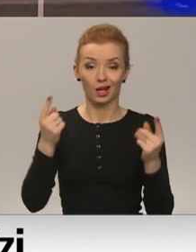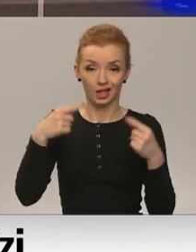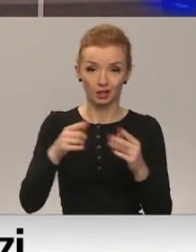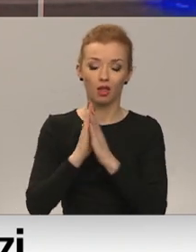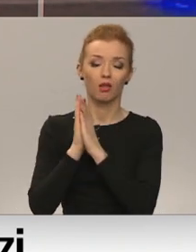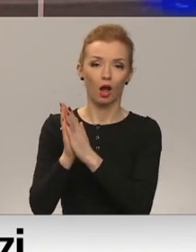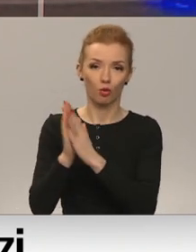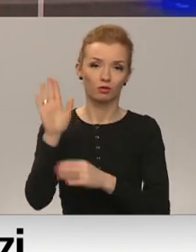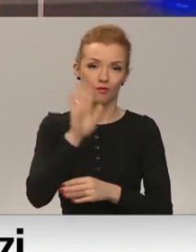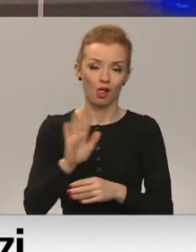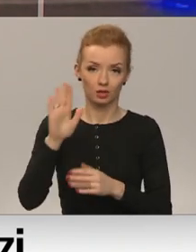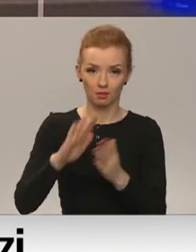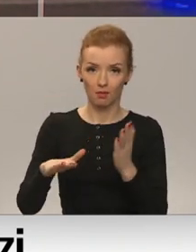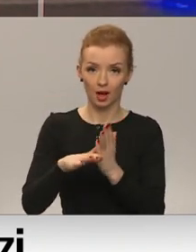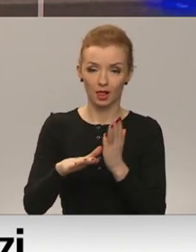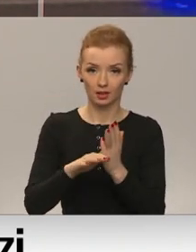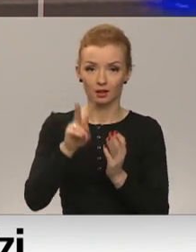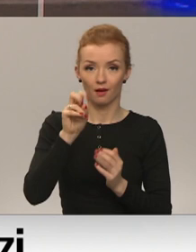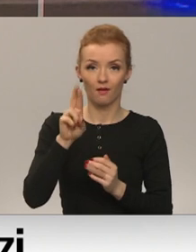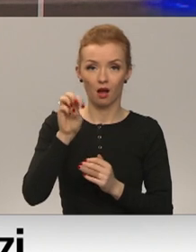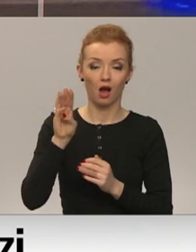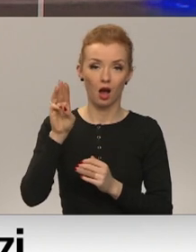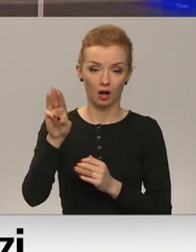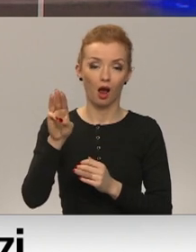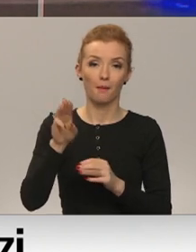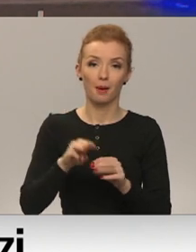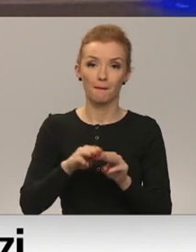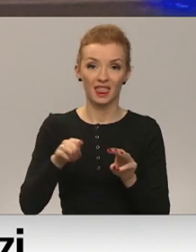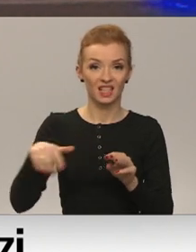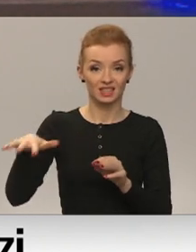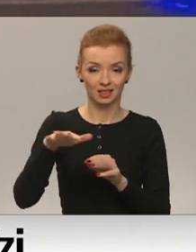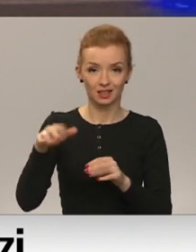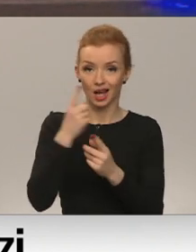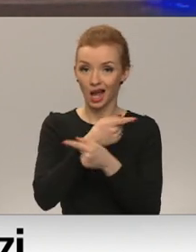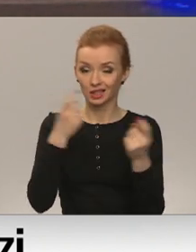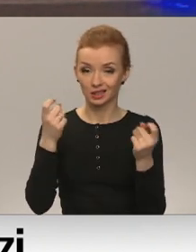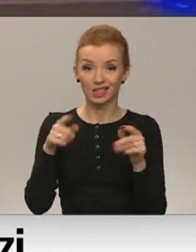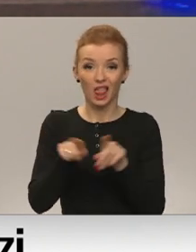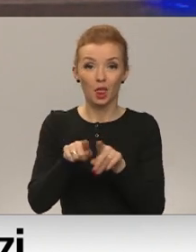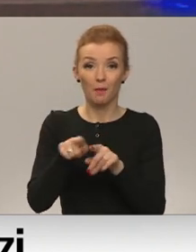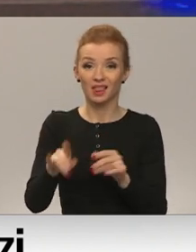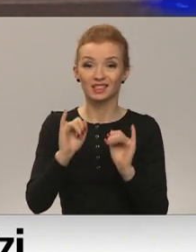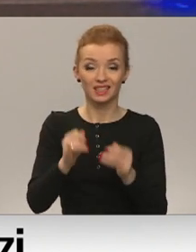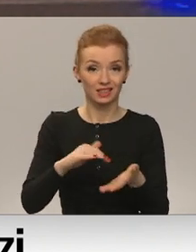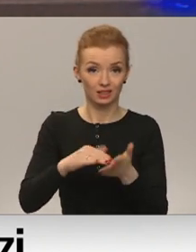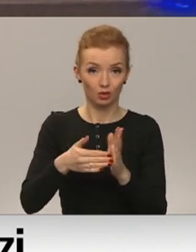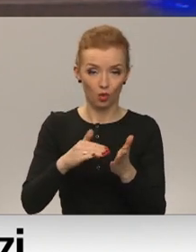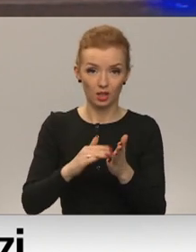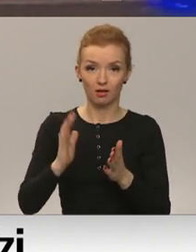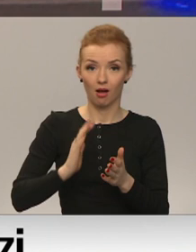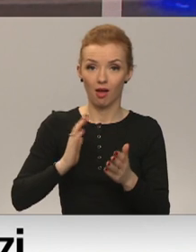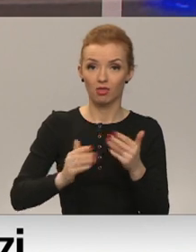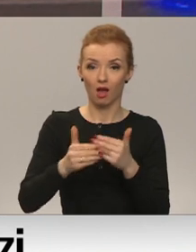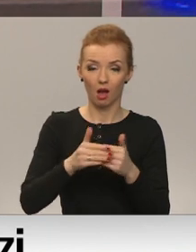jālūdz valsts palīdzība. Vides aizsardzības un reģionālās attīstības ministrijā gan atzīst, tikpat slikta situācija kā Daugavpilī, gaidām